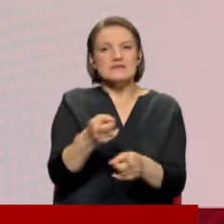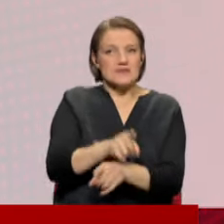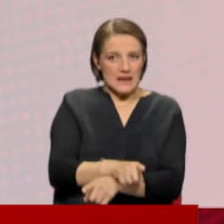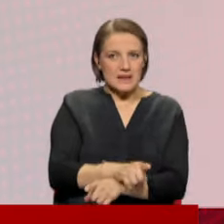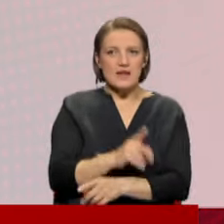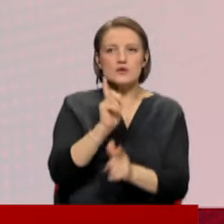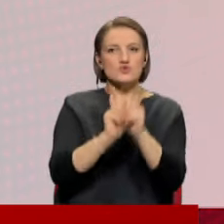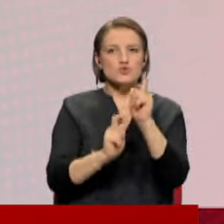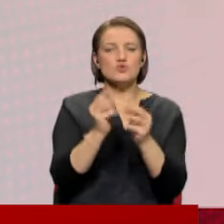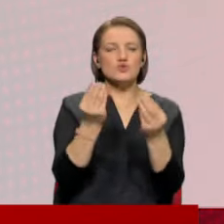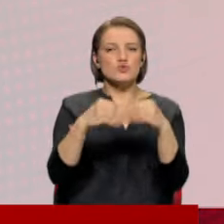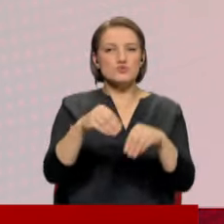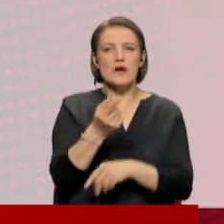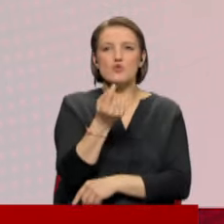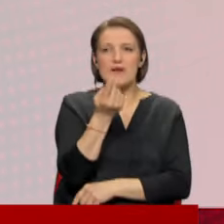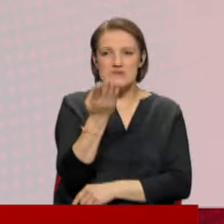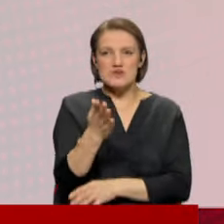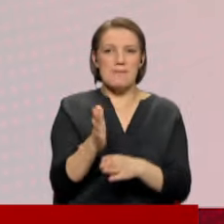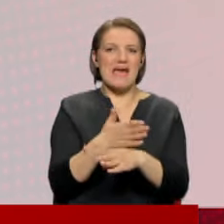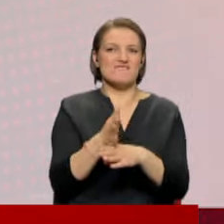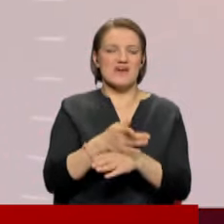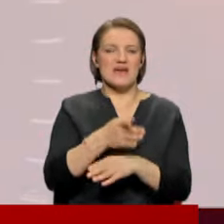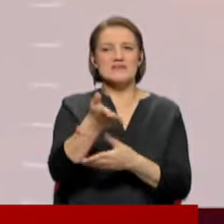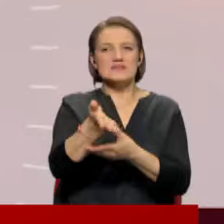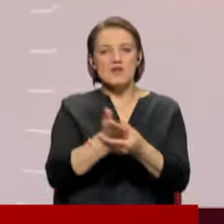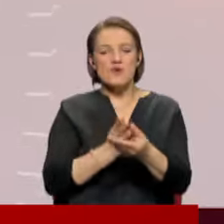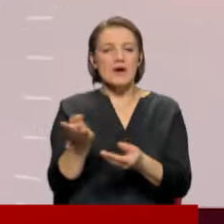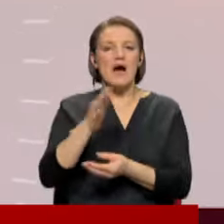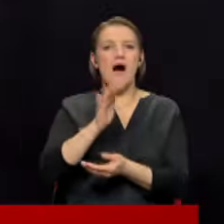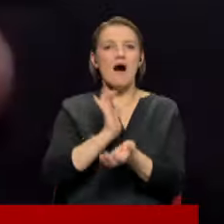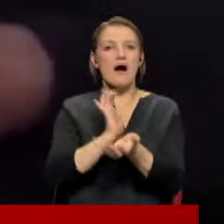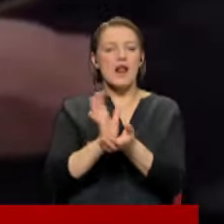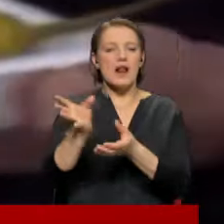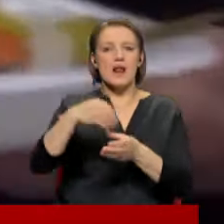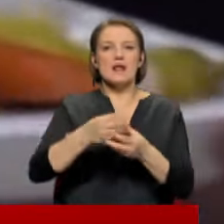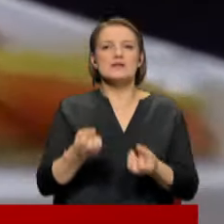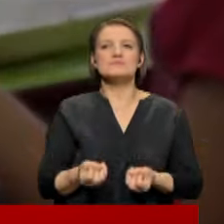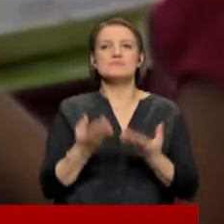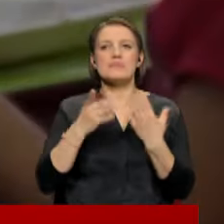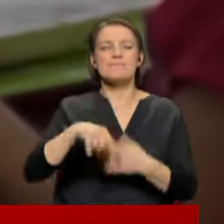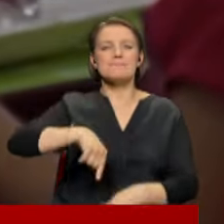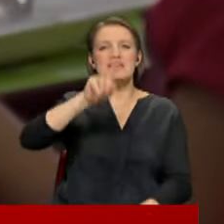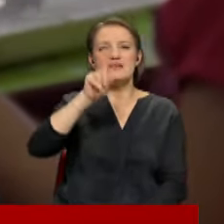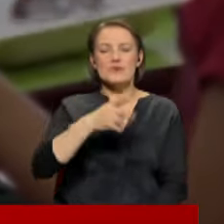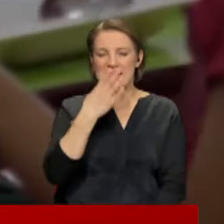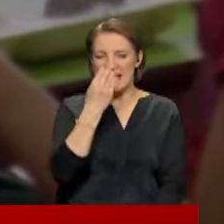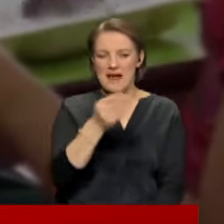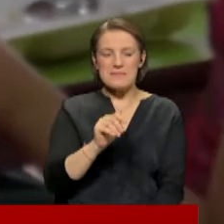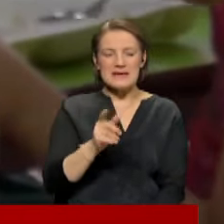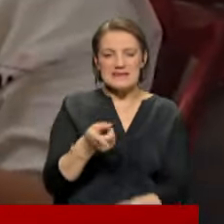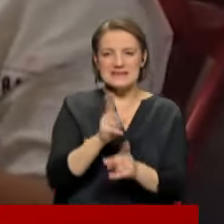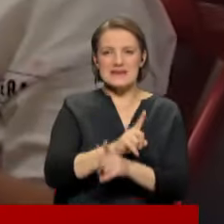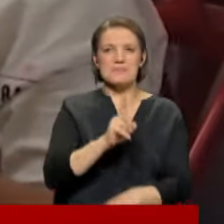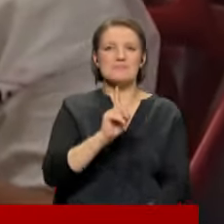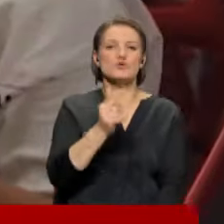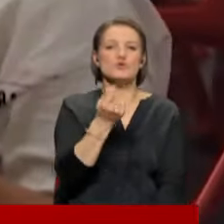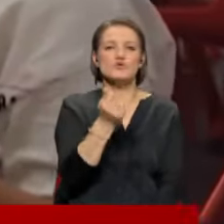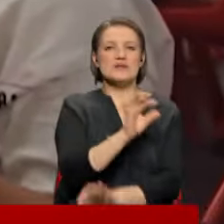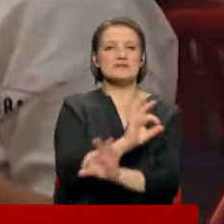sıra süt yumurta kuru yemiş meyve hepsini koyamıyor veliler Senede Bir Gün ikram yerine günde bir öğün